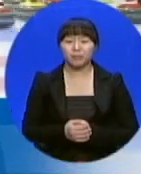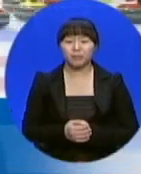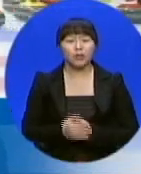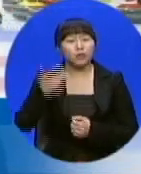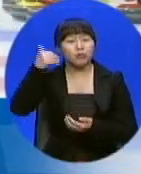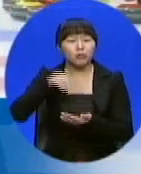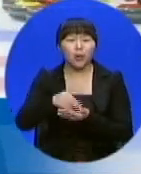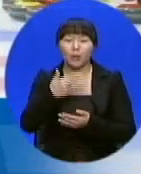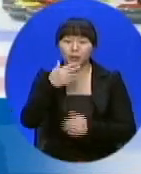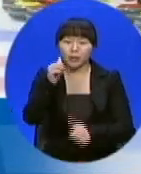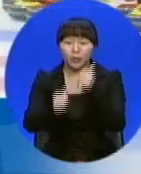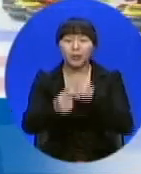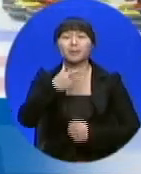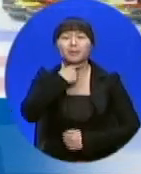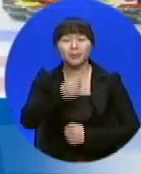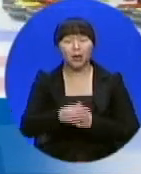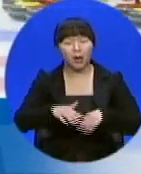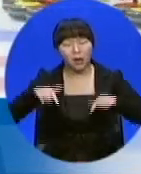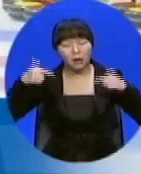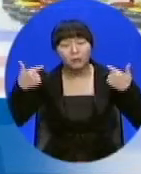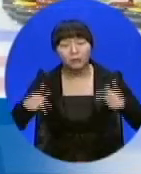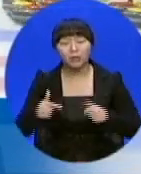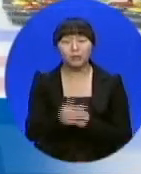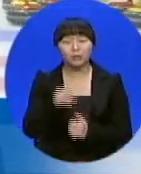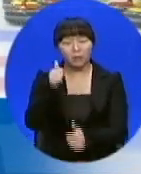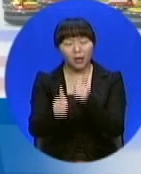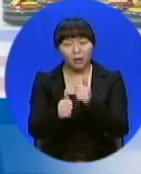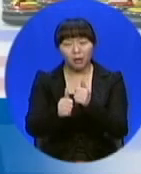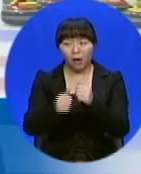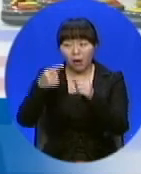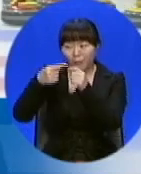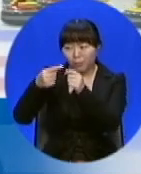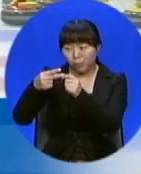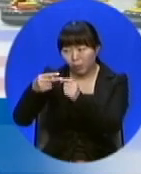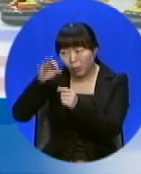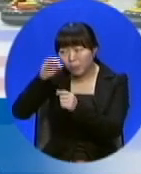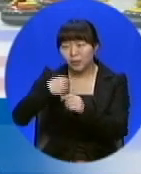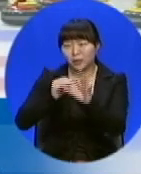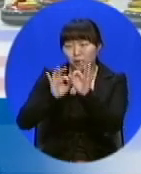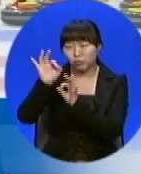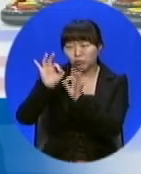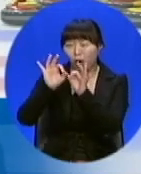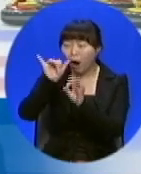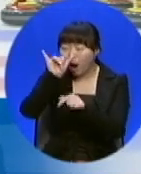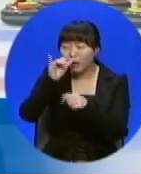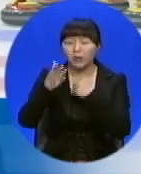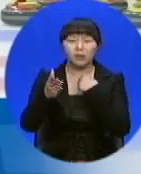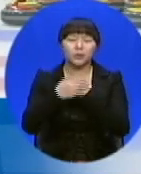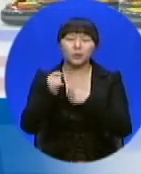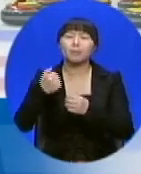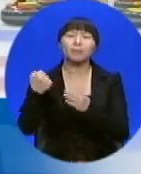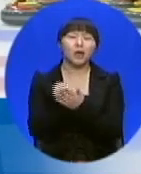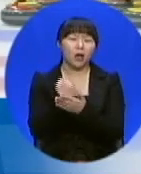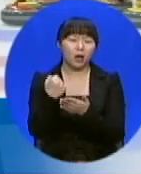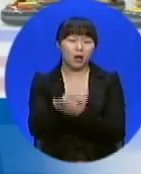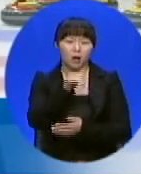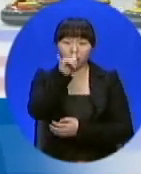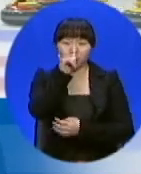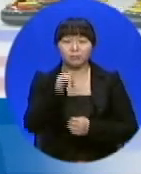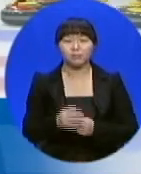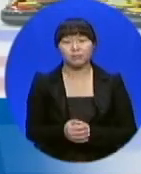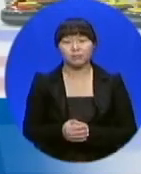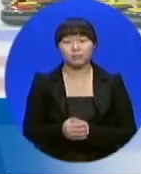싶어. 이렇게 항상 게임 한 게임 하다 보면은 이제 자기 실수가 나와갖고 그게 좀 아쉬운 부분이